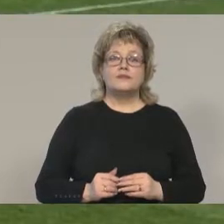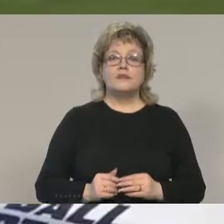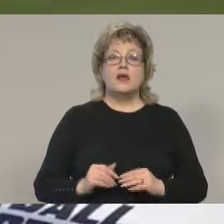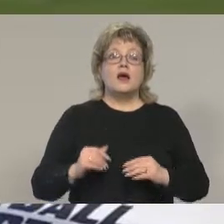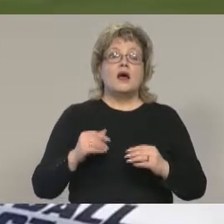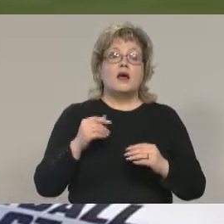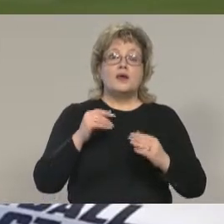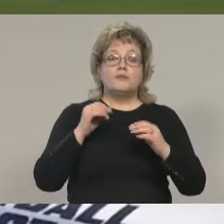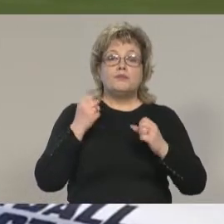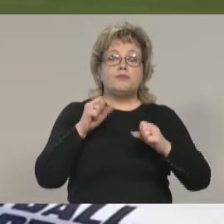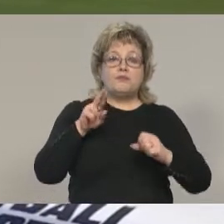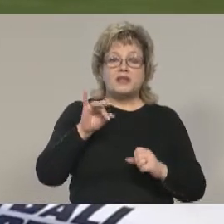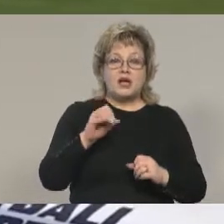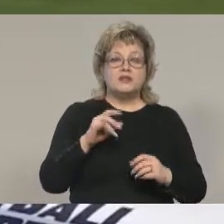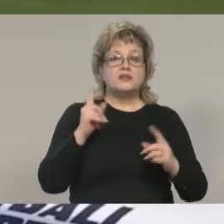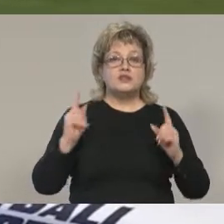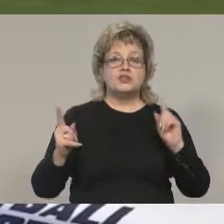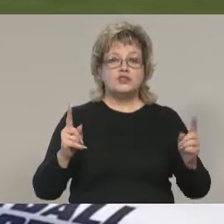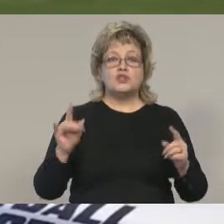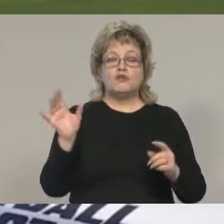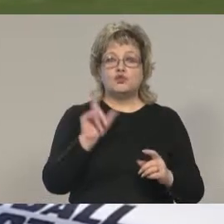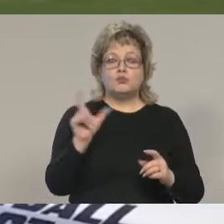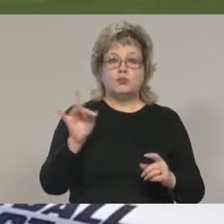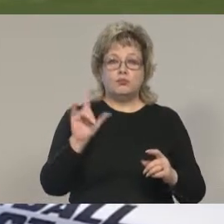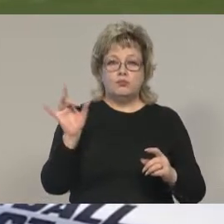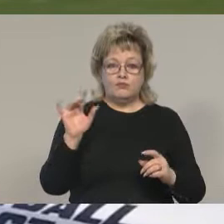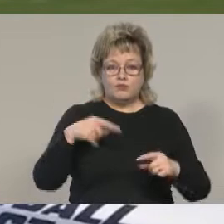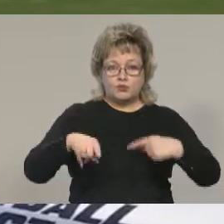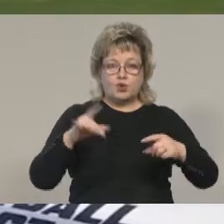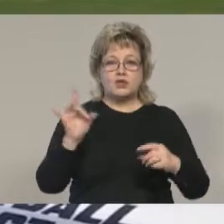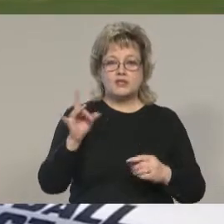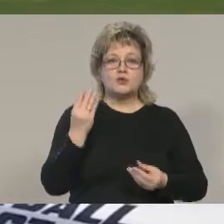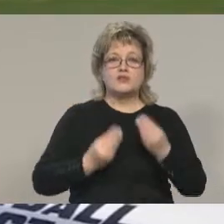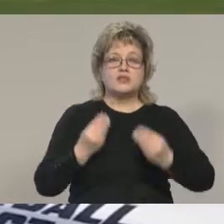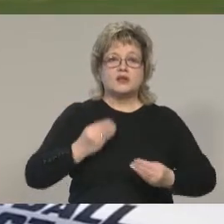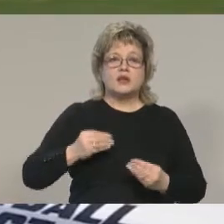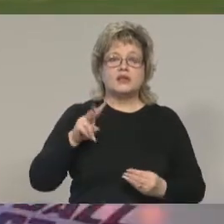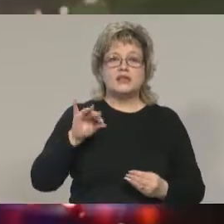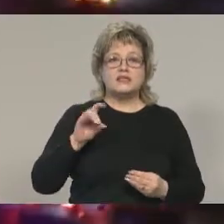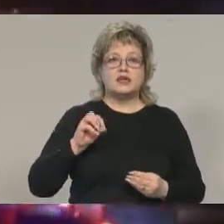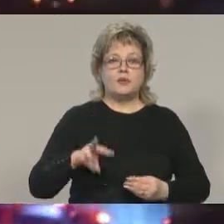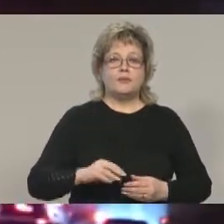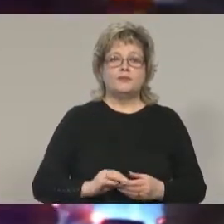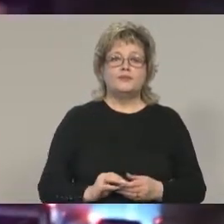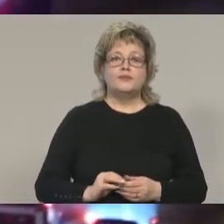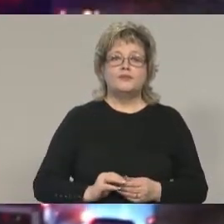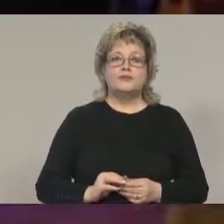Отбитый пенальти, автогол и ничья. Футбольный Ростов сыграл на сборе в Испании с норвежским Лиллестрёмом.